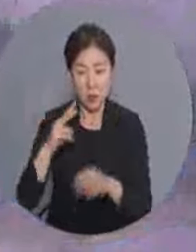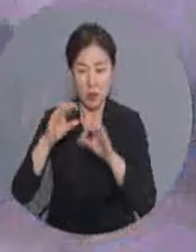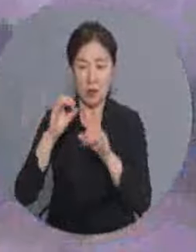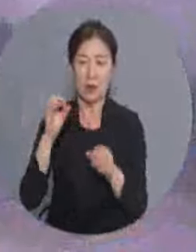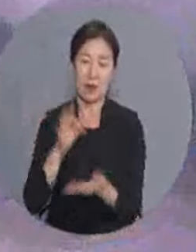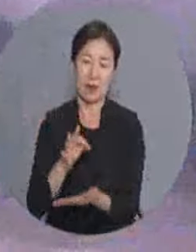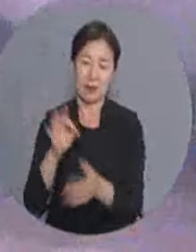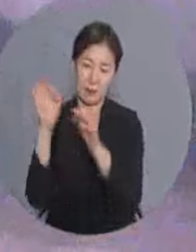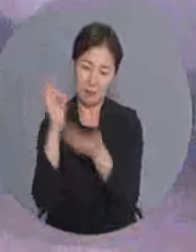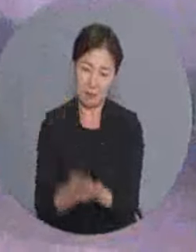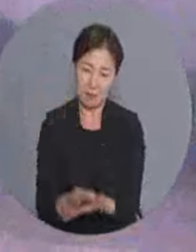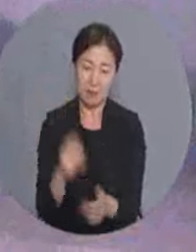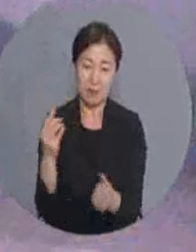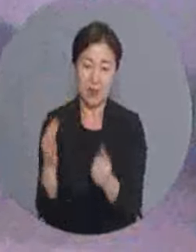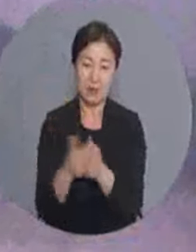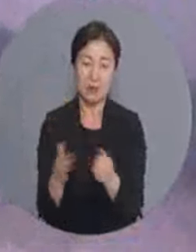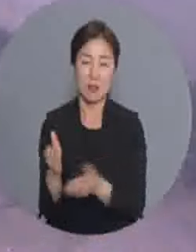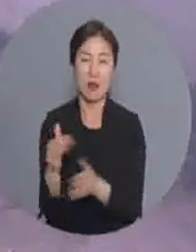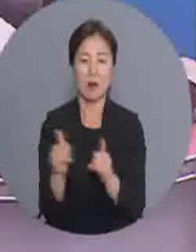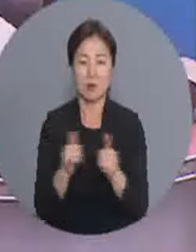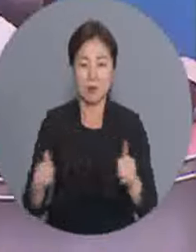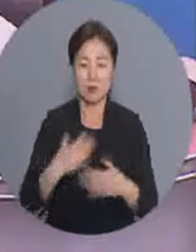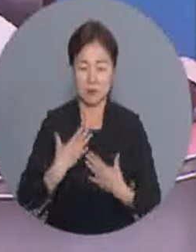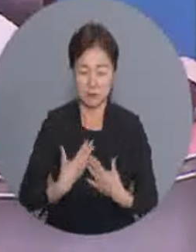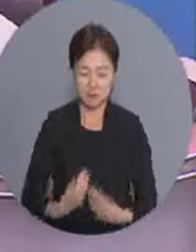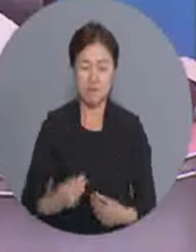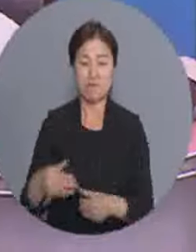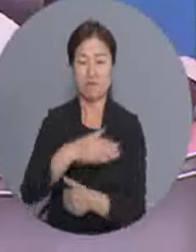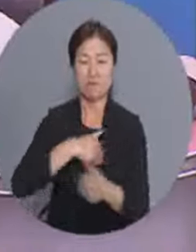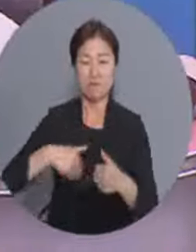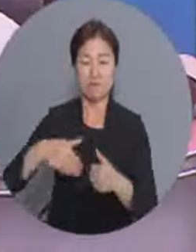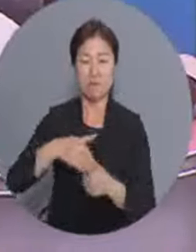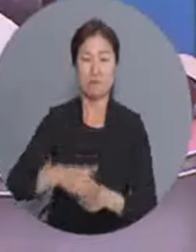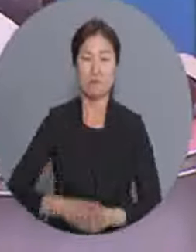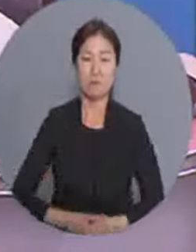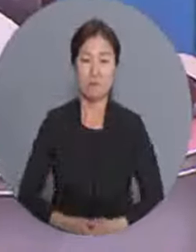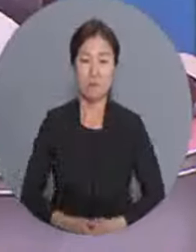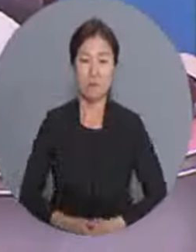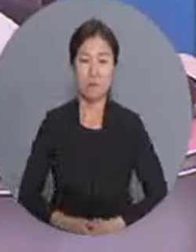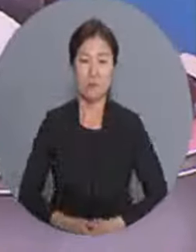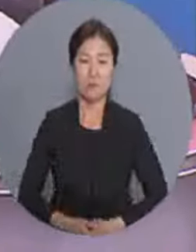하락으로 어민들의 시름만 깊어지게 됐습니다. MBC 뉴스 최황지입니다.